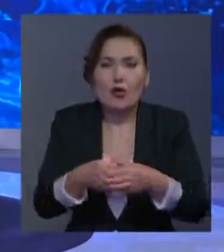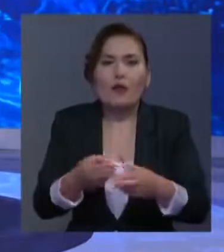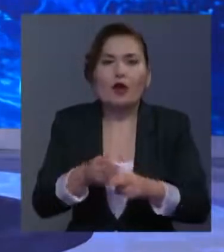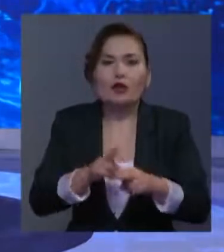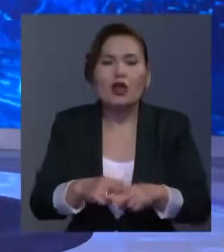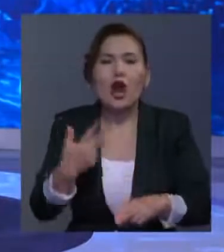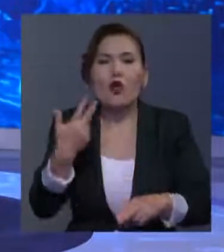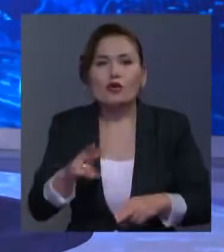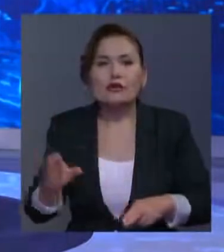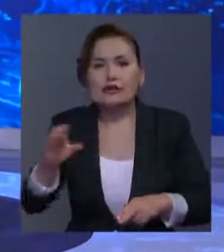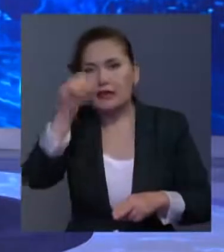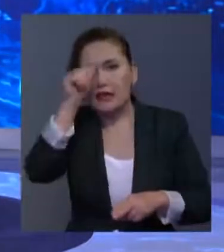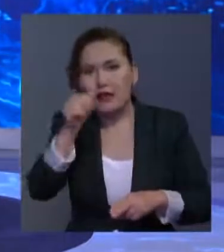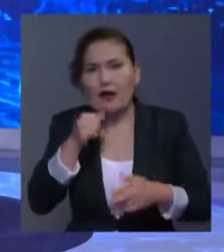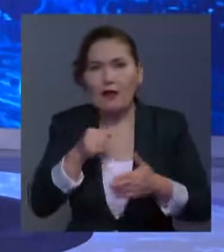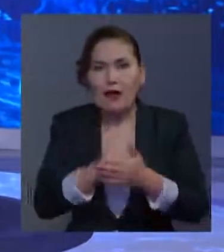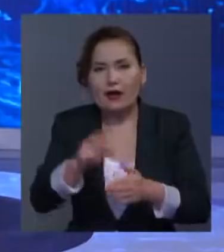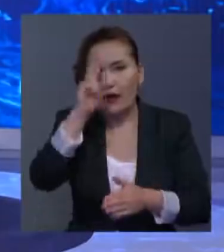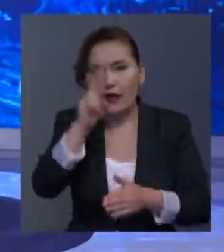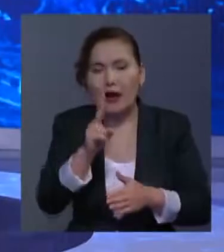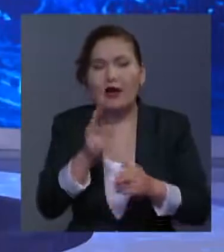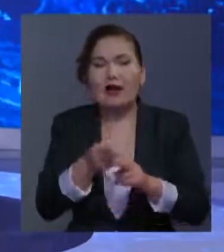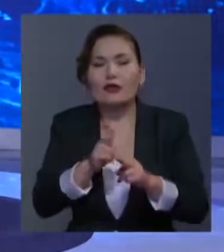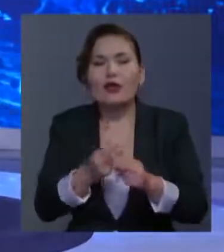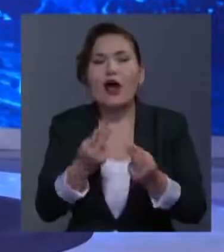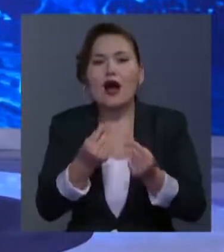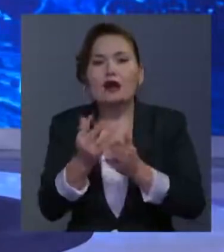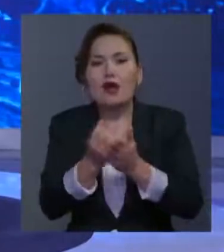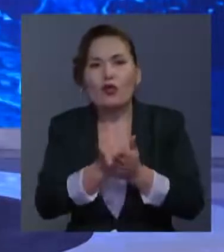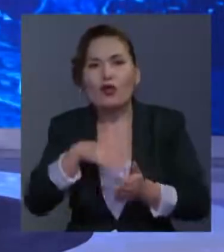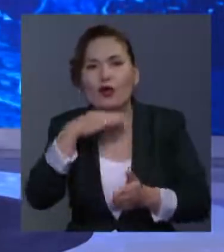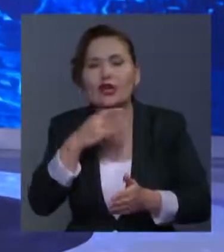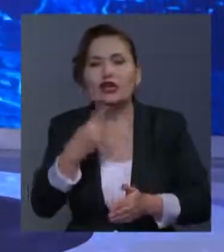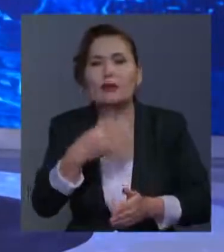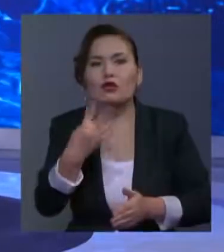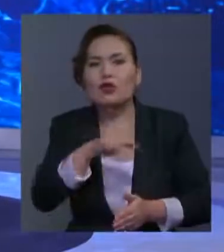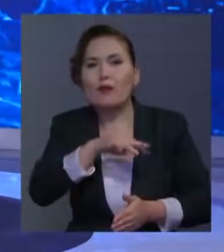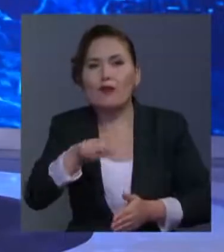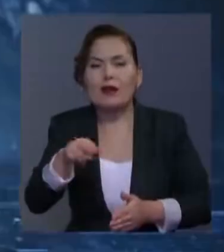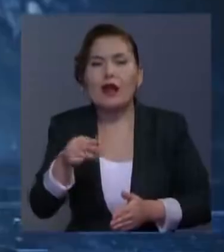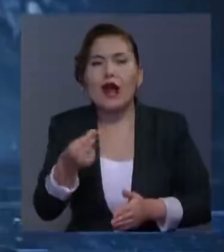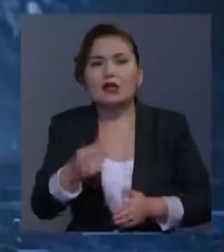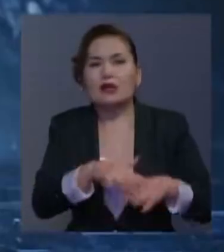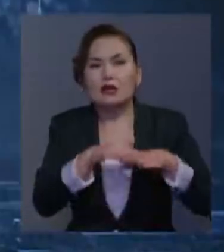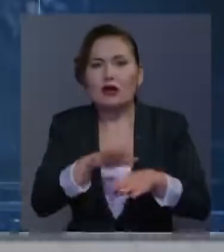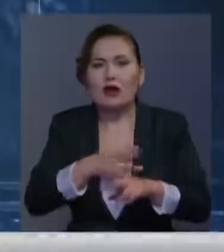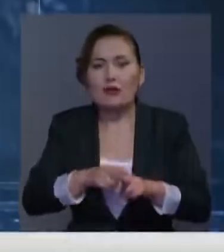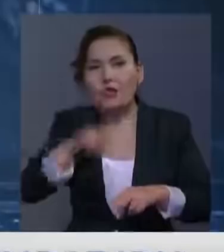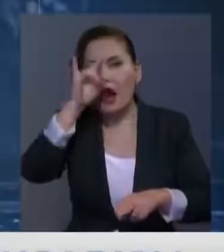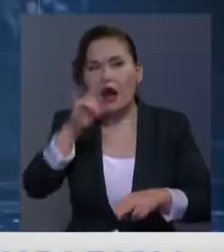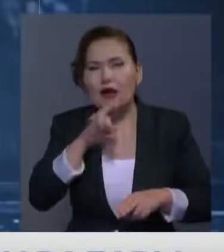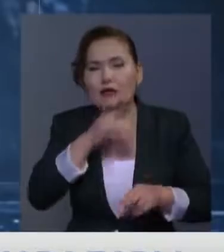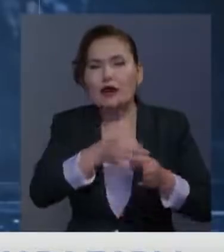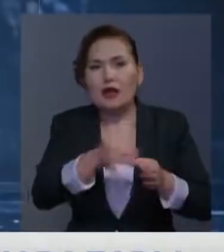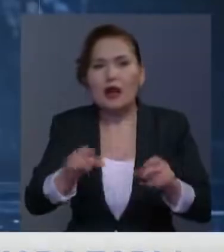30 қыркүйекке дейін 2 айға жететін қор жасақталмақ. Оған 24 миллиард теңге бөлінді. Қазірдің өзінде ел аумағындағы